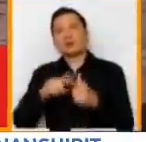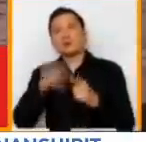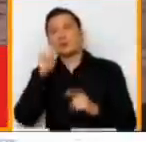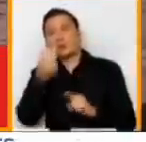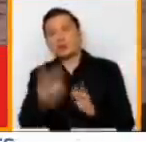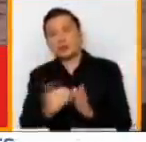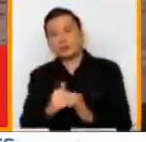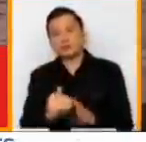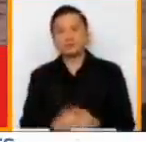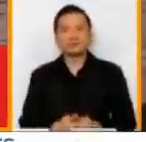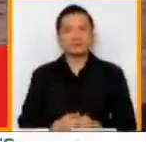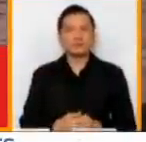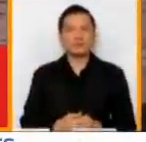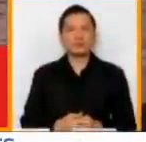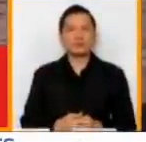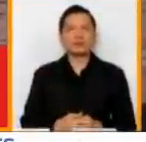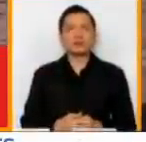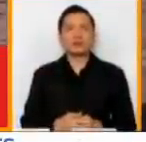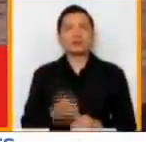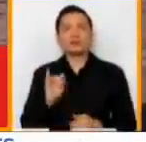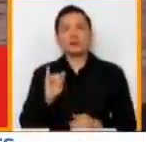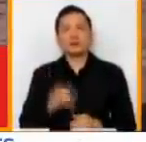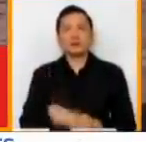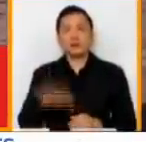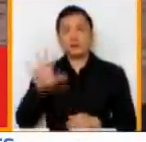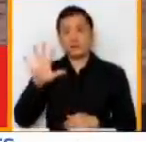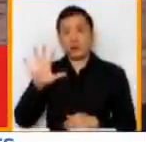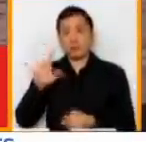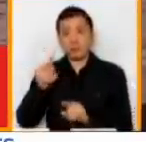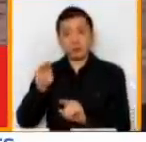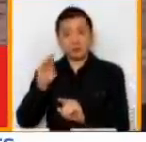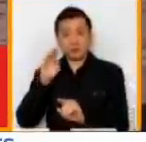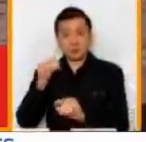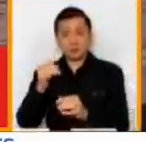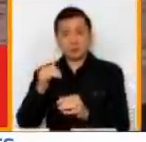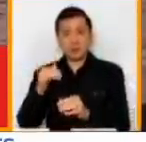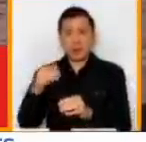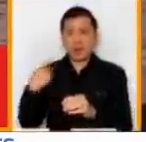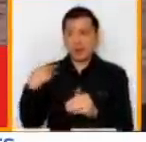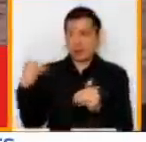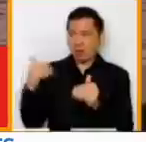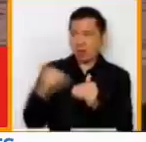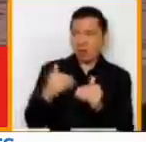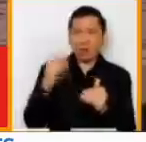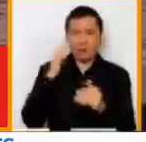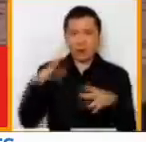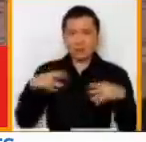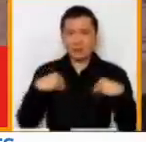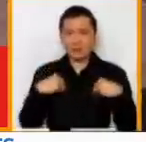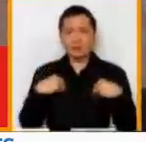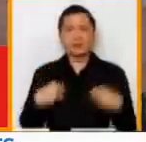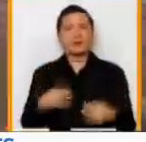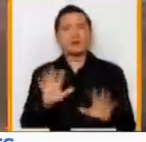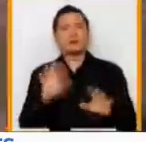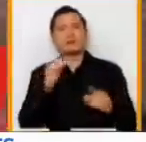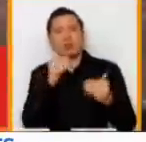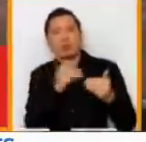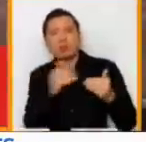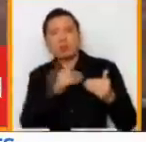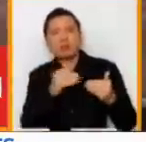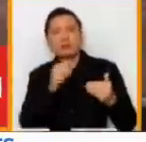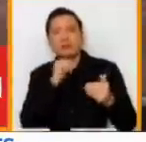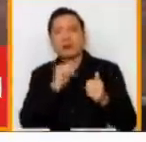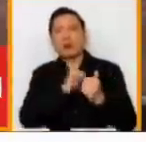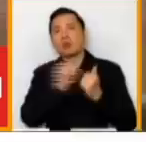mga dumating a little beyond 5 p.m.? Tatanggapin niyo pa? Tatanggapin natin yan, ano? Pero hindi na tayo lalampas ng masyadong matagal doon. May limit ba, sir, kung ilan